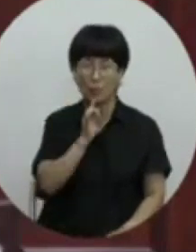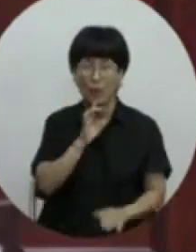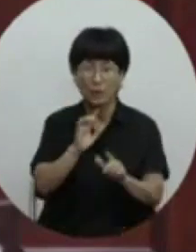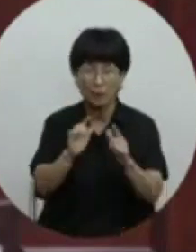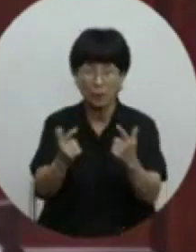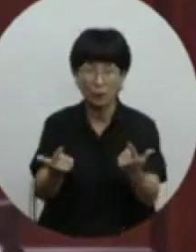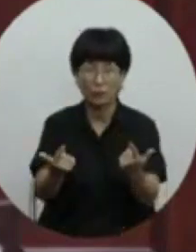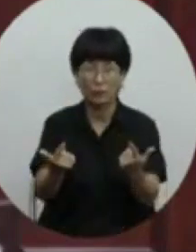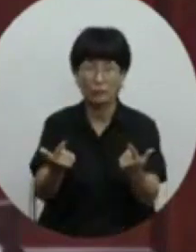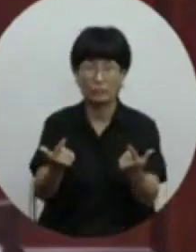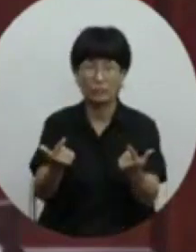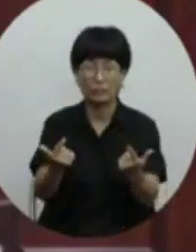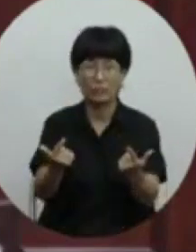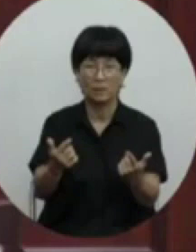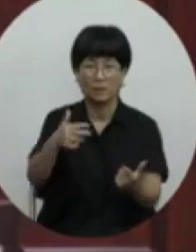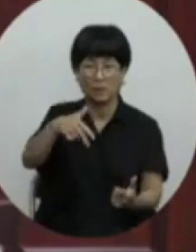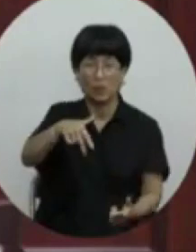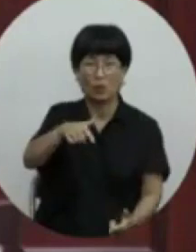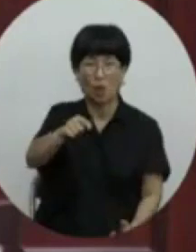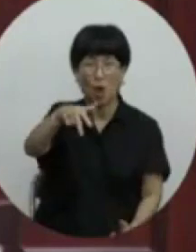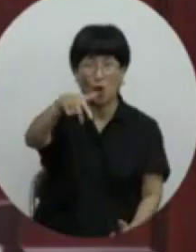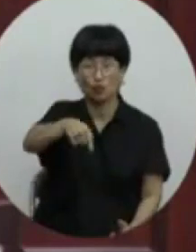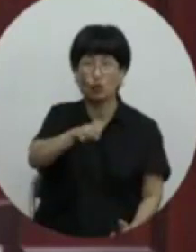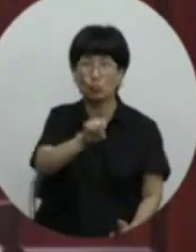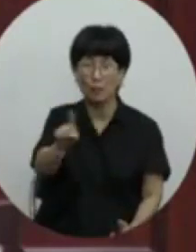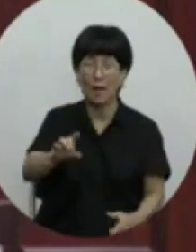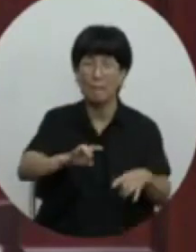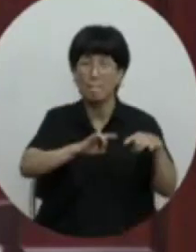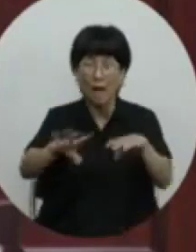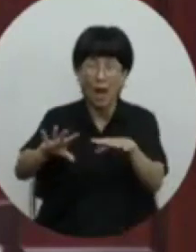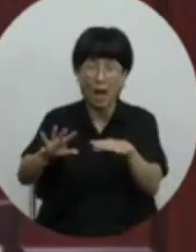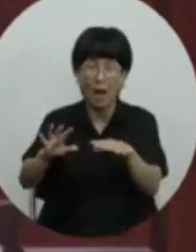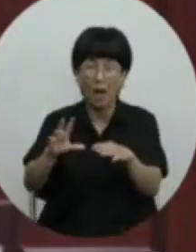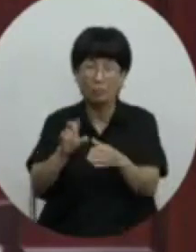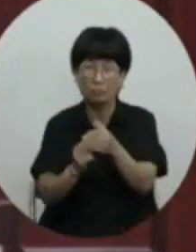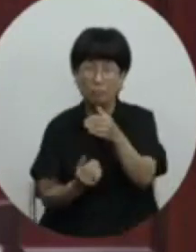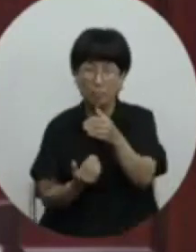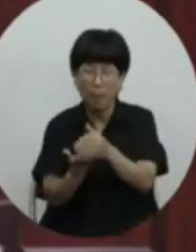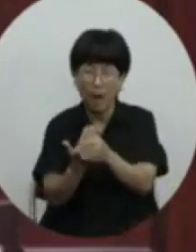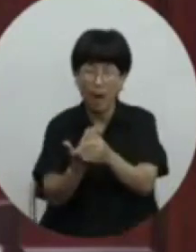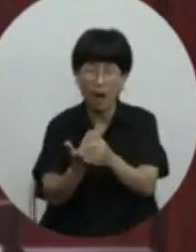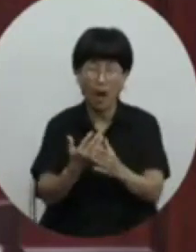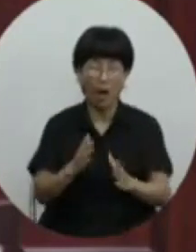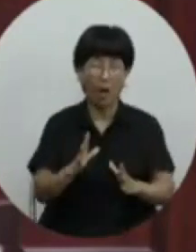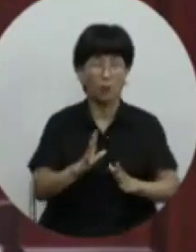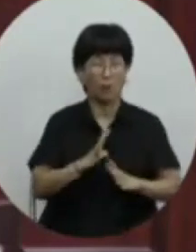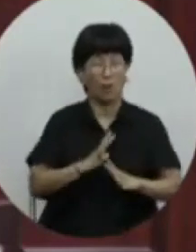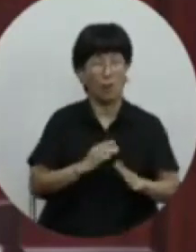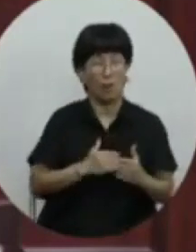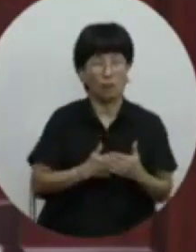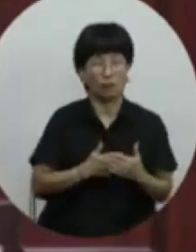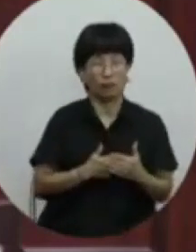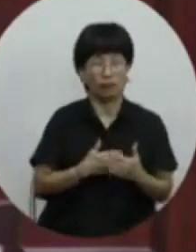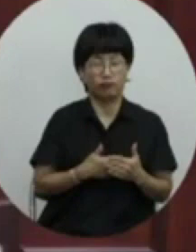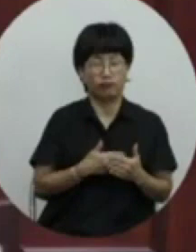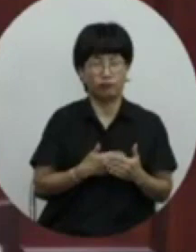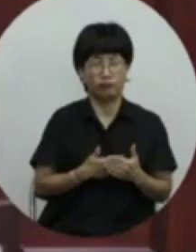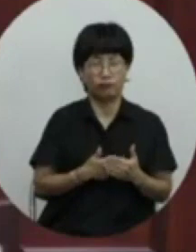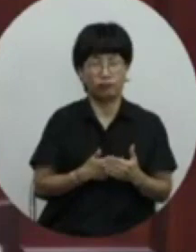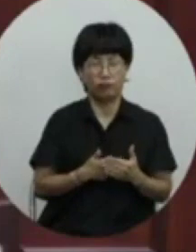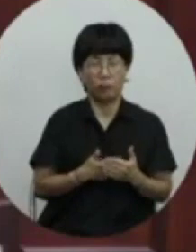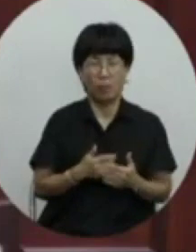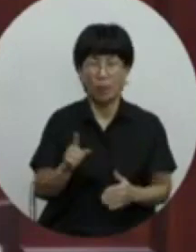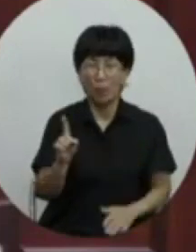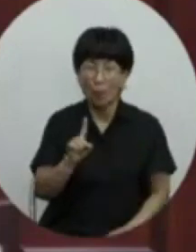아니라 저주파의 파동으로 생기는 진동 또한 두렵게 느껴졌습니다.